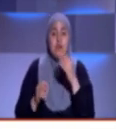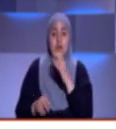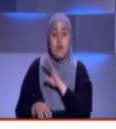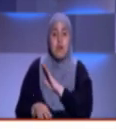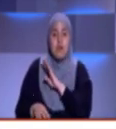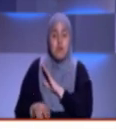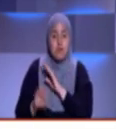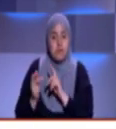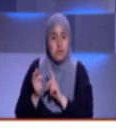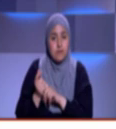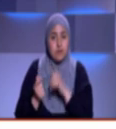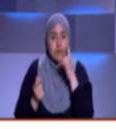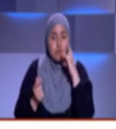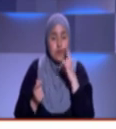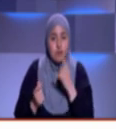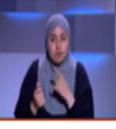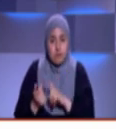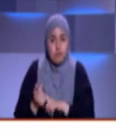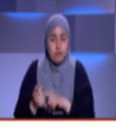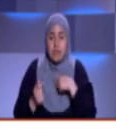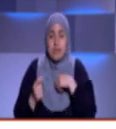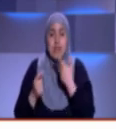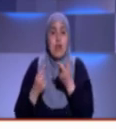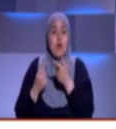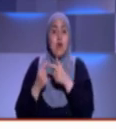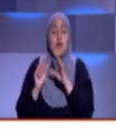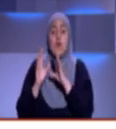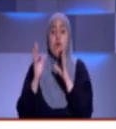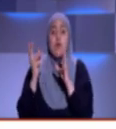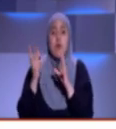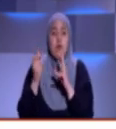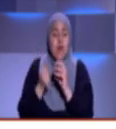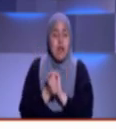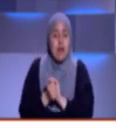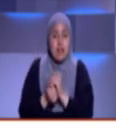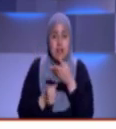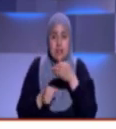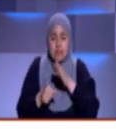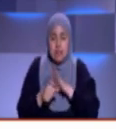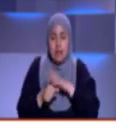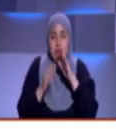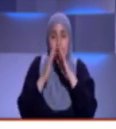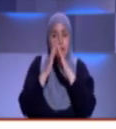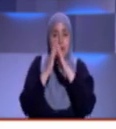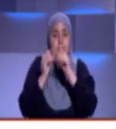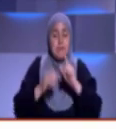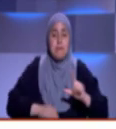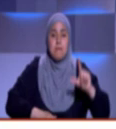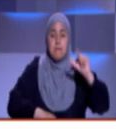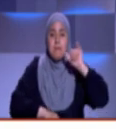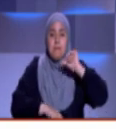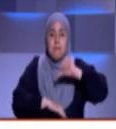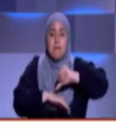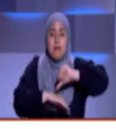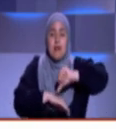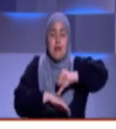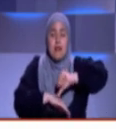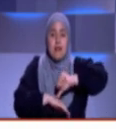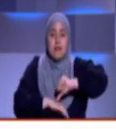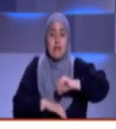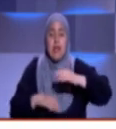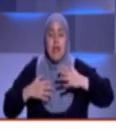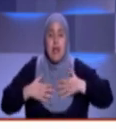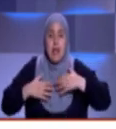السياسية والحنكة لرئيس الدولة. كل هذا يجعل من مصر مركز الأمان والأمن